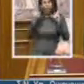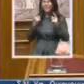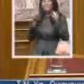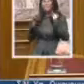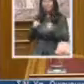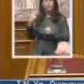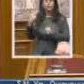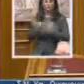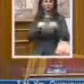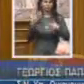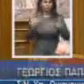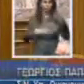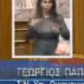προϋπολογισμό.